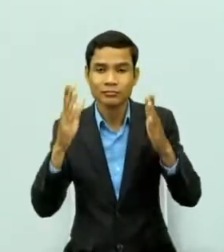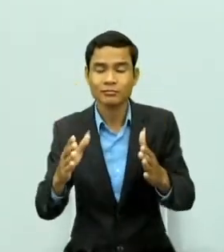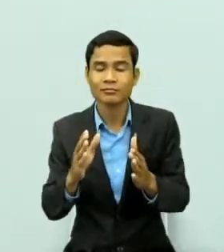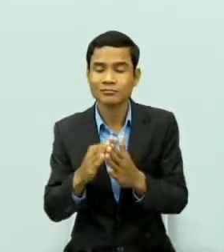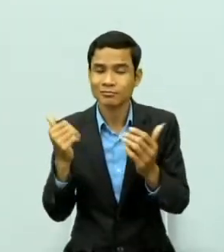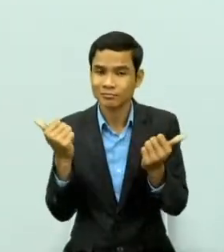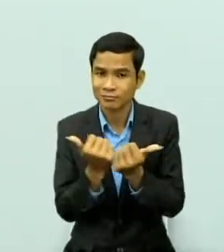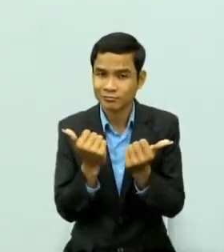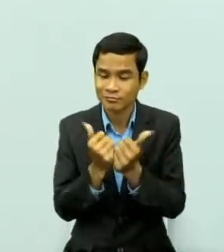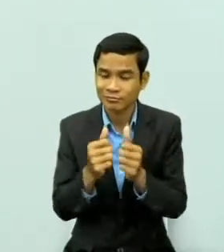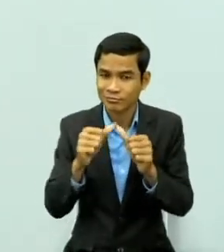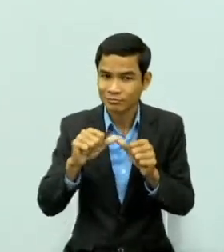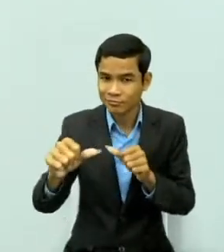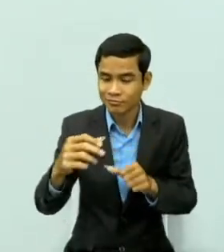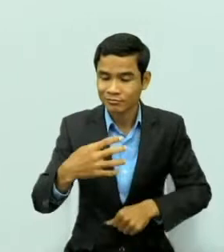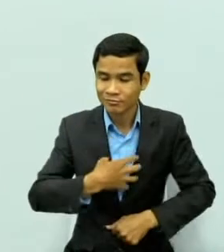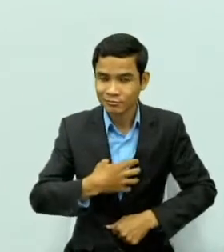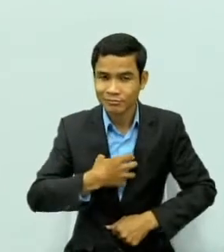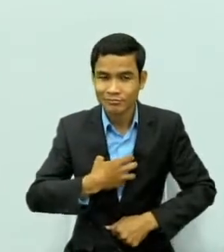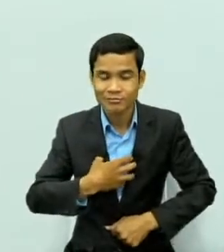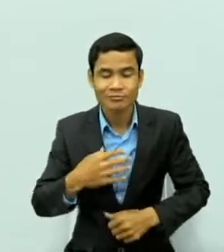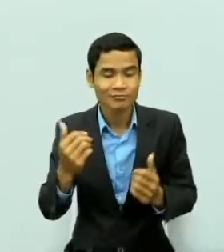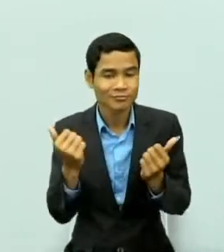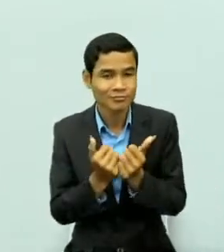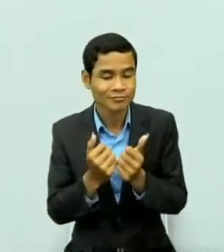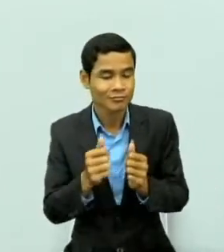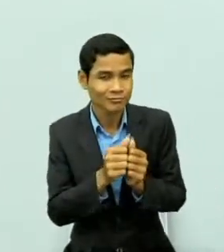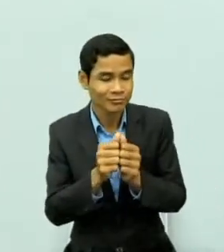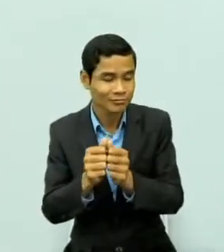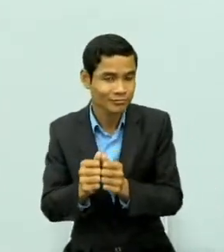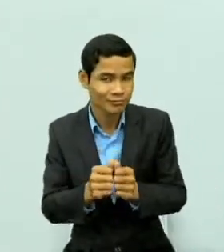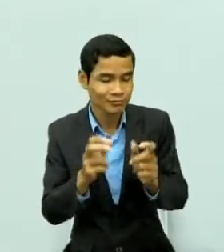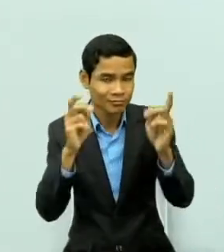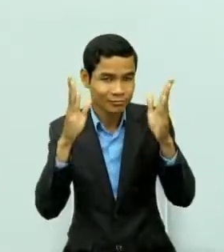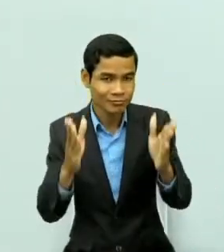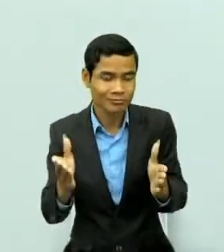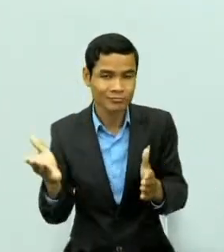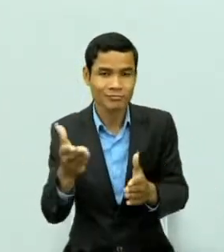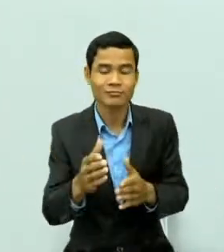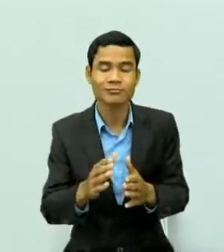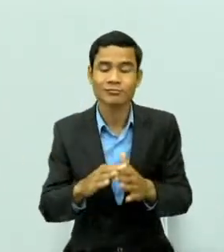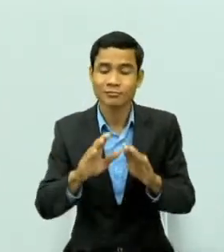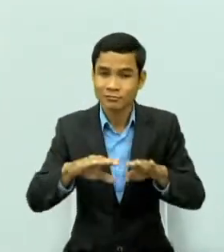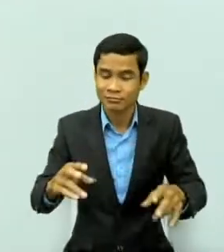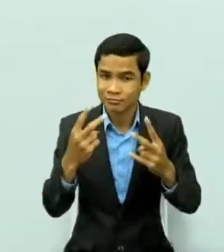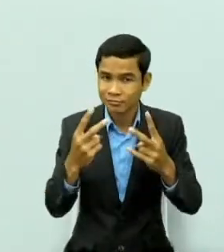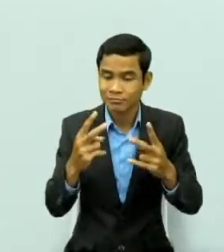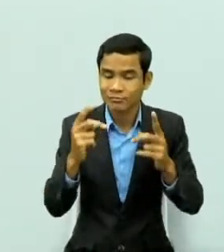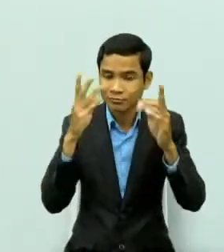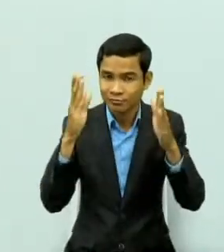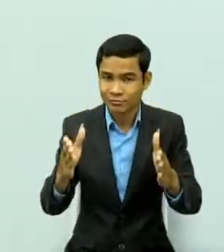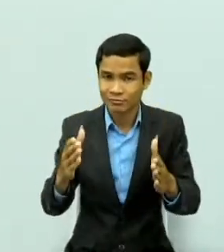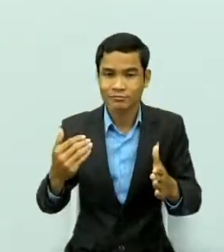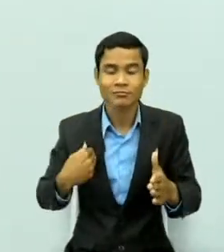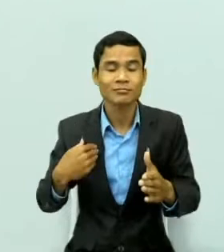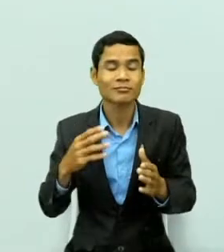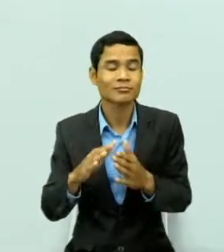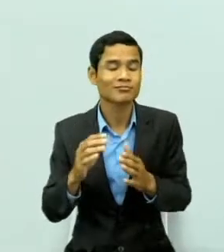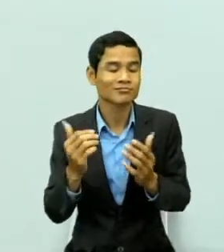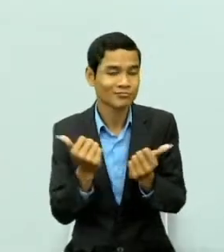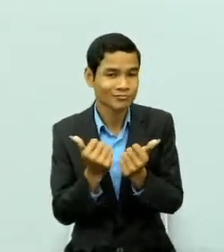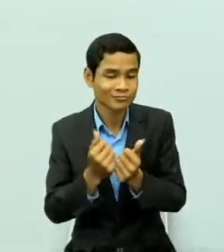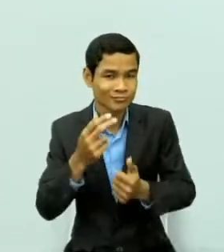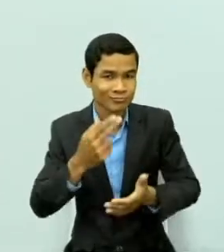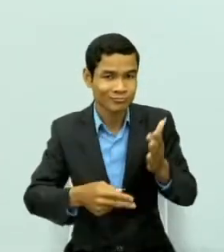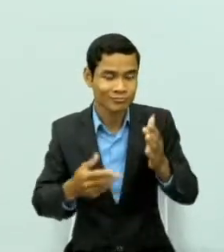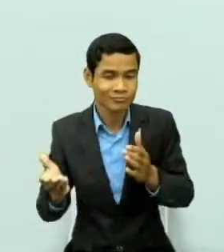ល្បែងបន្តទៀតកូនចង់លេងល្បែងជាមួយអ្នកគ្រូឯកូនចាឥឡូវកូនកូនត្រៀមមើលតើអ្នកគ្រូមានល្បែងអ្វីសម្រាប់មក